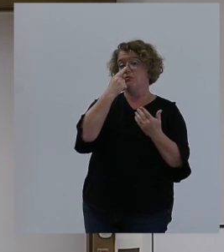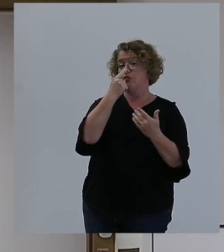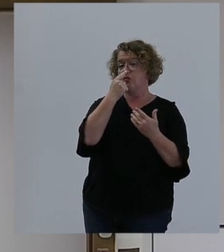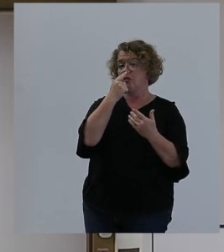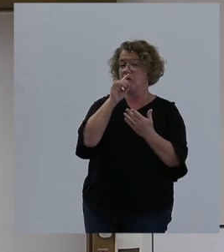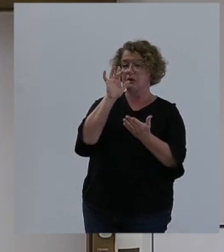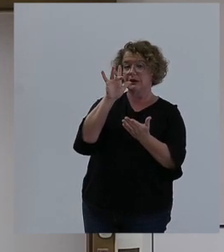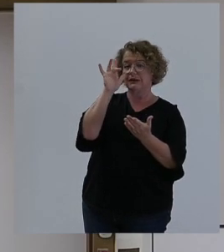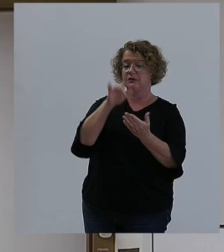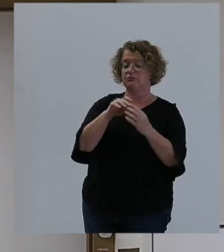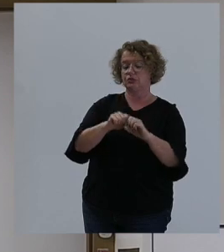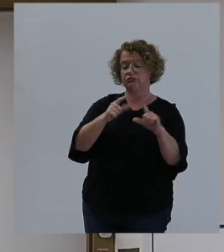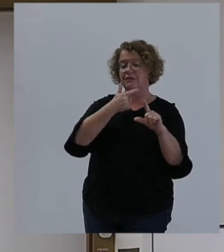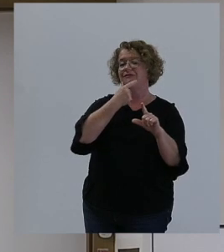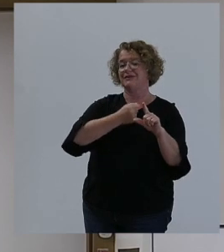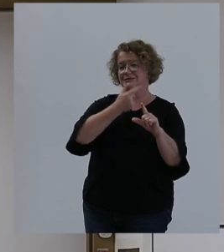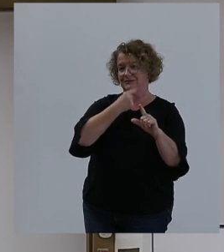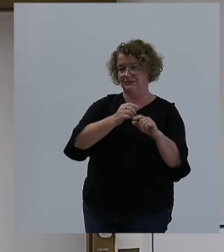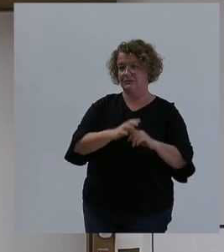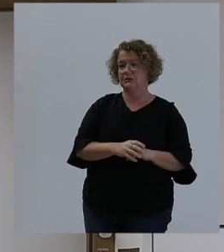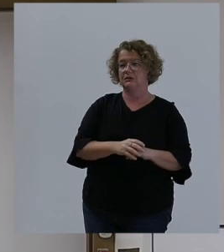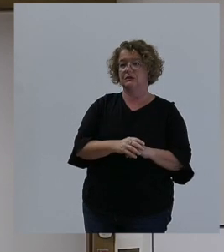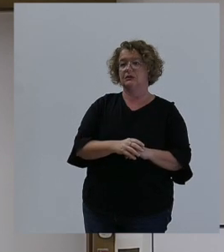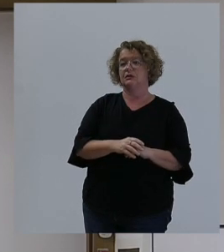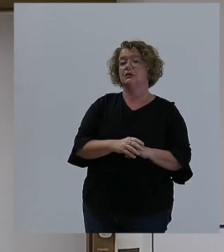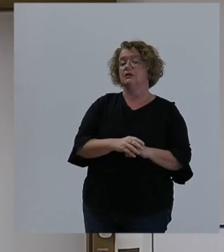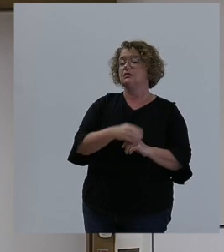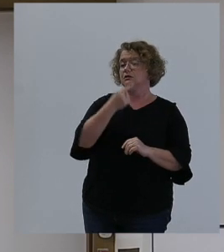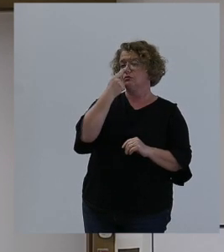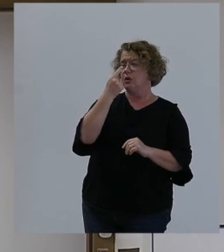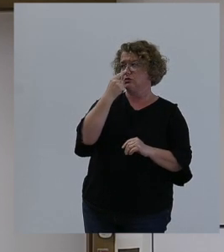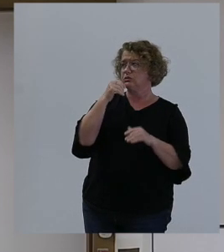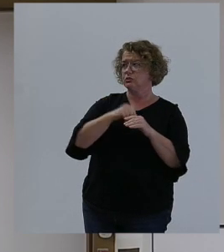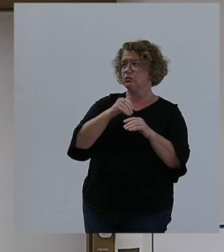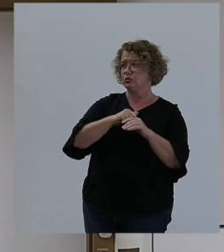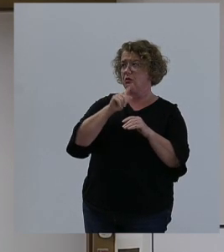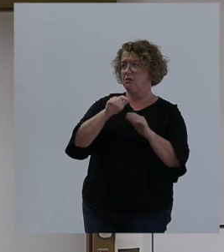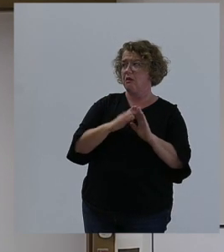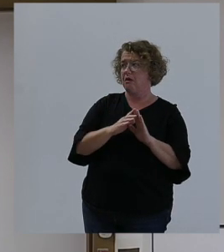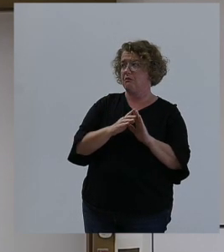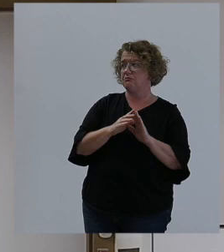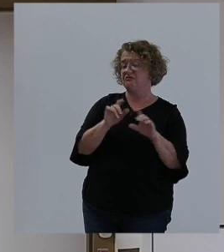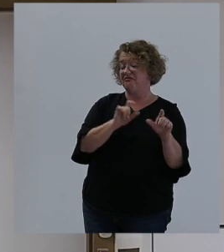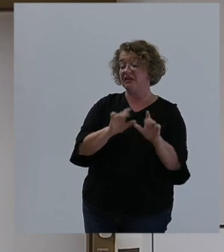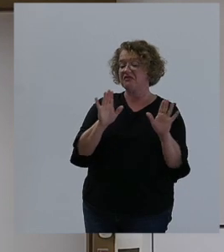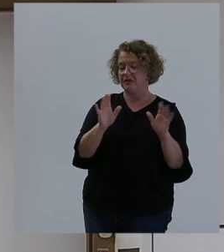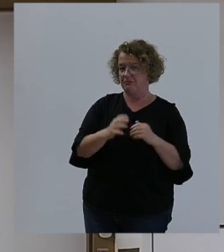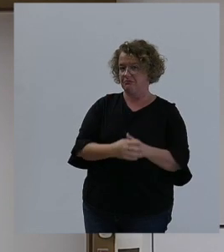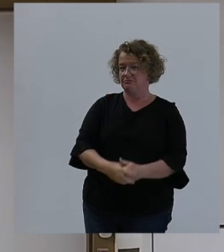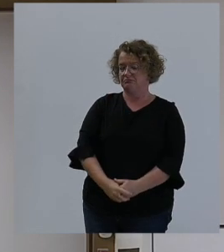l'accès, voir comment on peut faire évoluer la page Internet. Mais il me semble qu'il y a déjà ces références à confirmer.